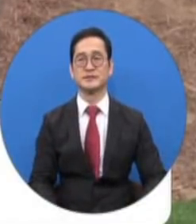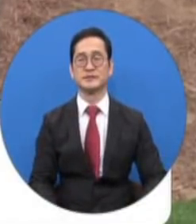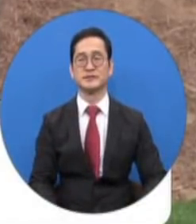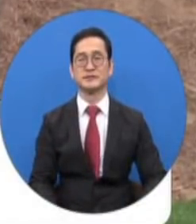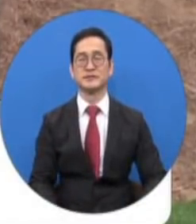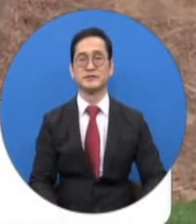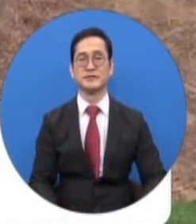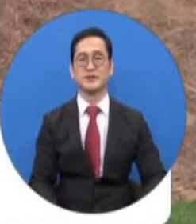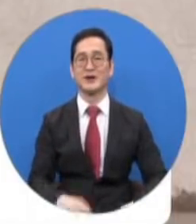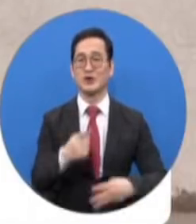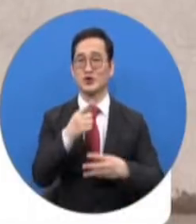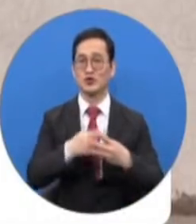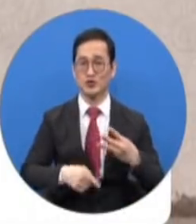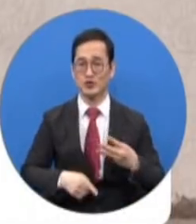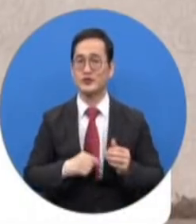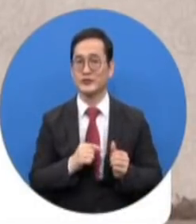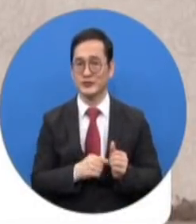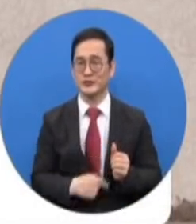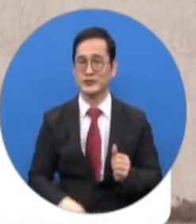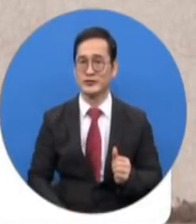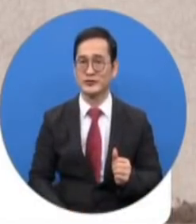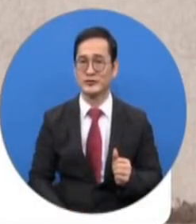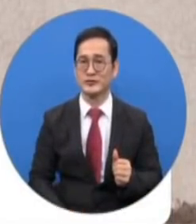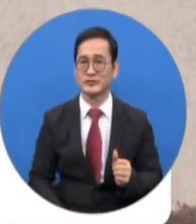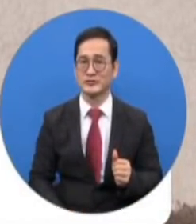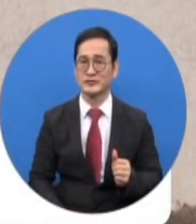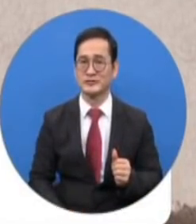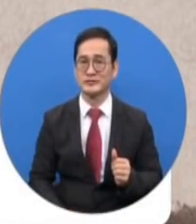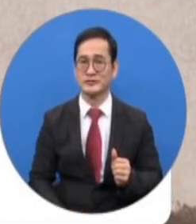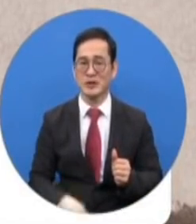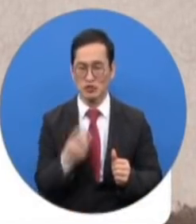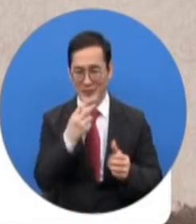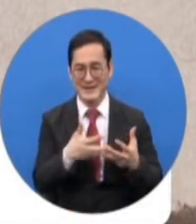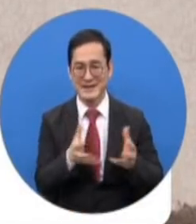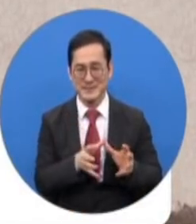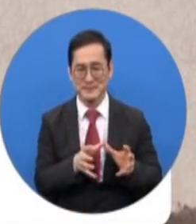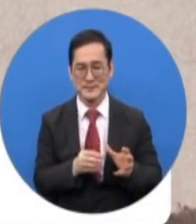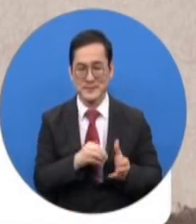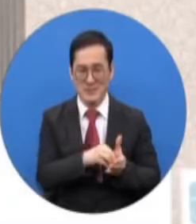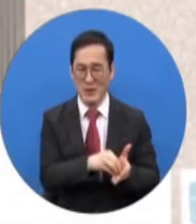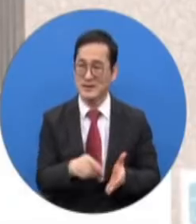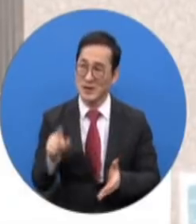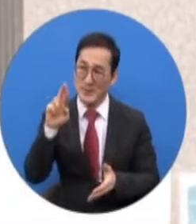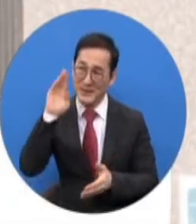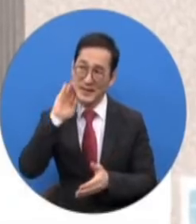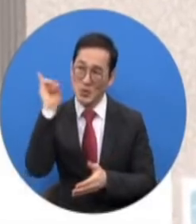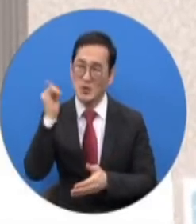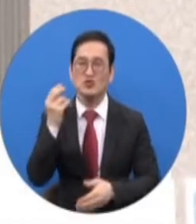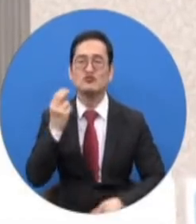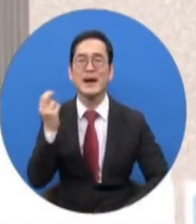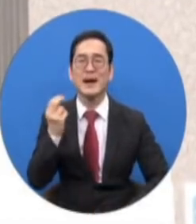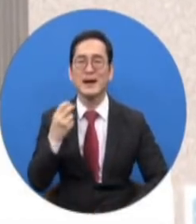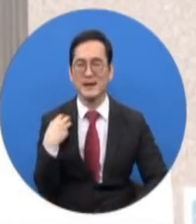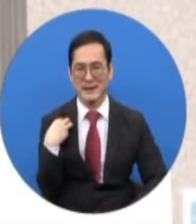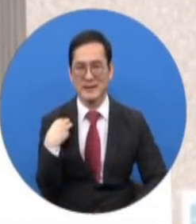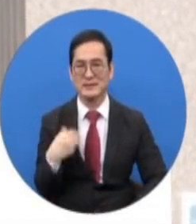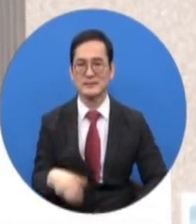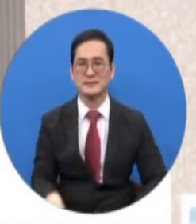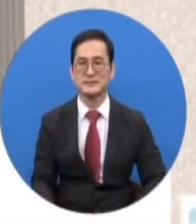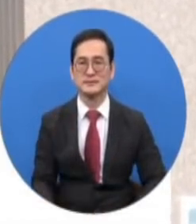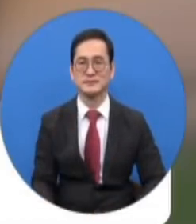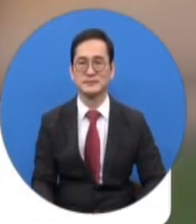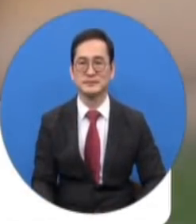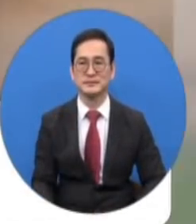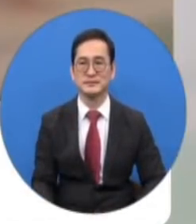국정농단 사태 특검팀의 몸을 담고 적극적인 수사를 해왔습니다. 그 과정에서 박근혜 전 대통령에 대한